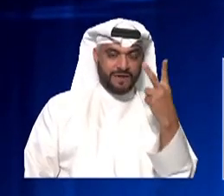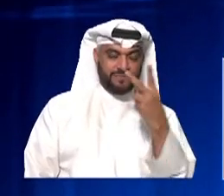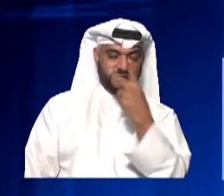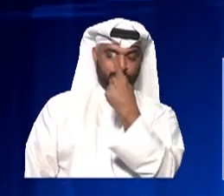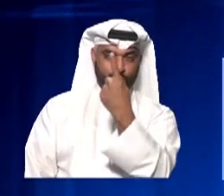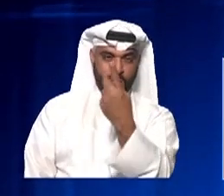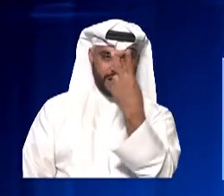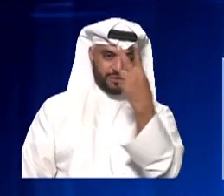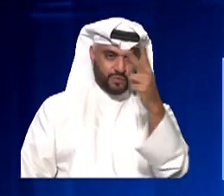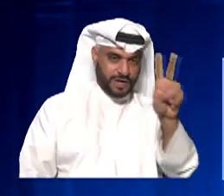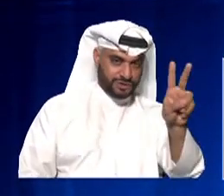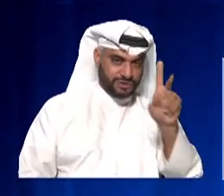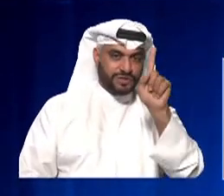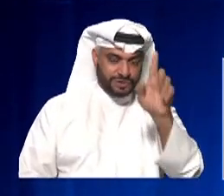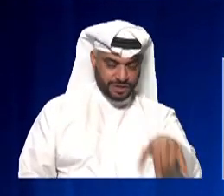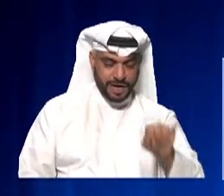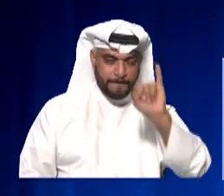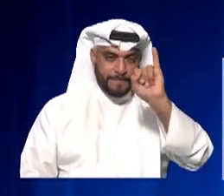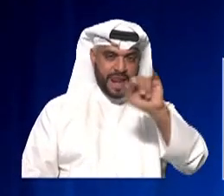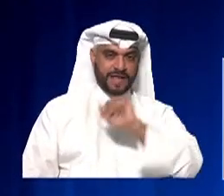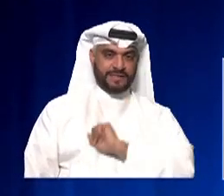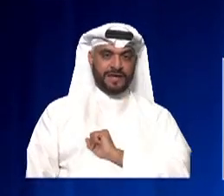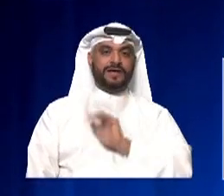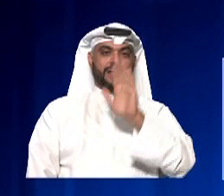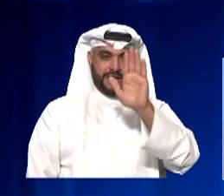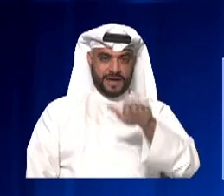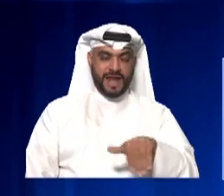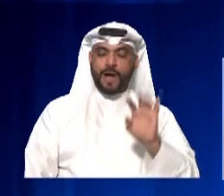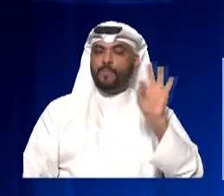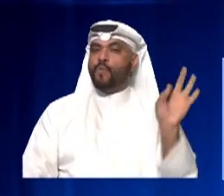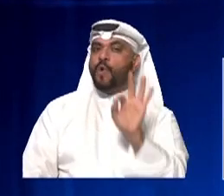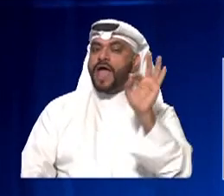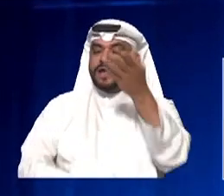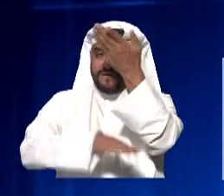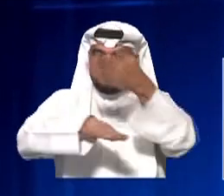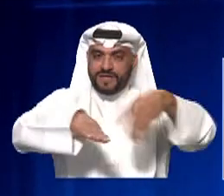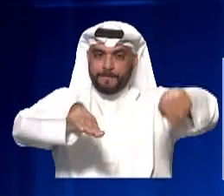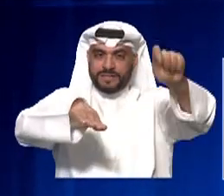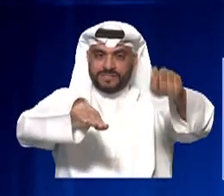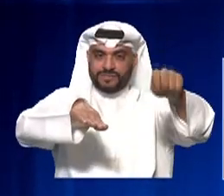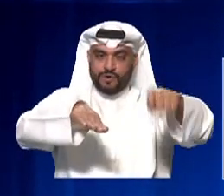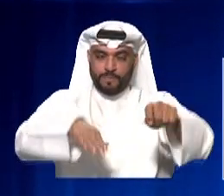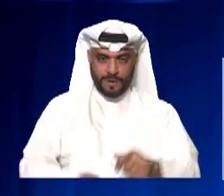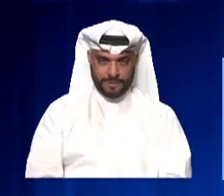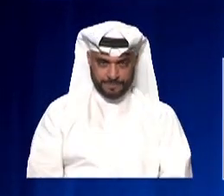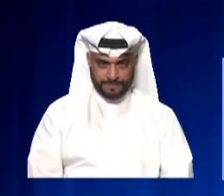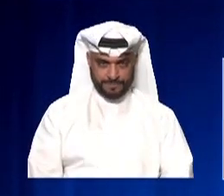لعام 2021 ميلادية بمبنى مجلس الأمة.